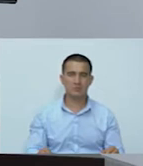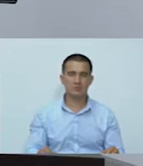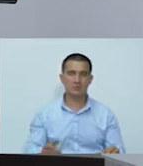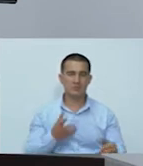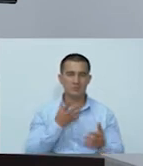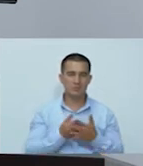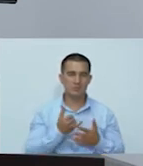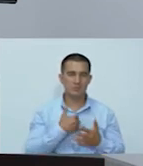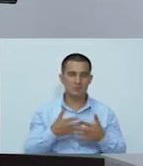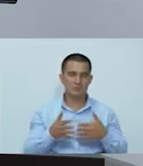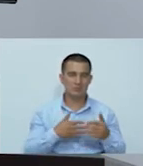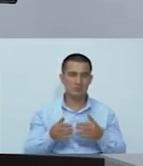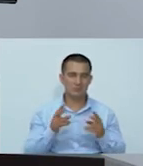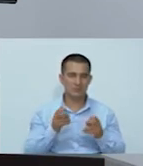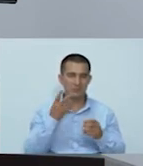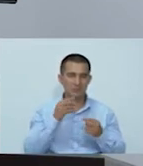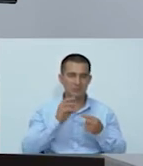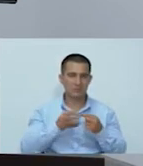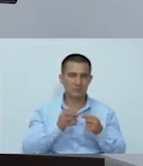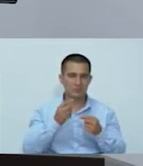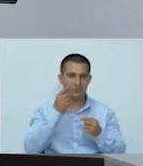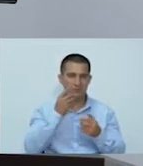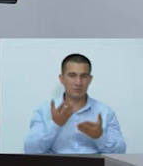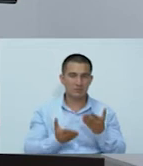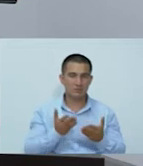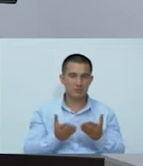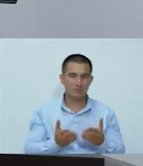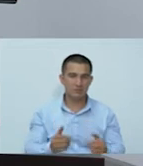Qog'ozimizni buragandan keyin agar